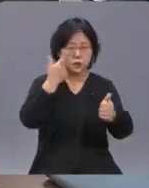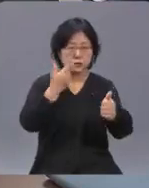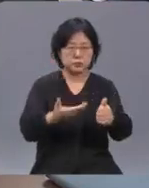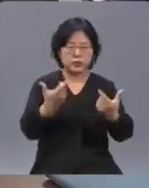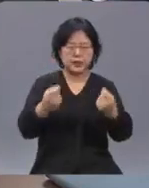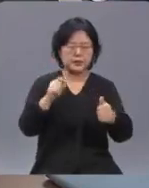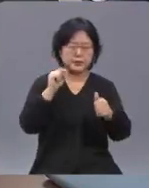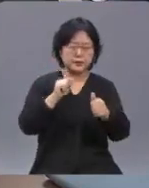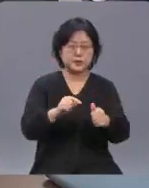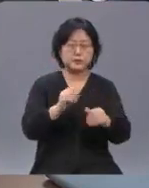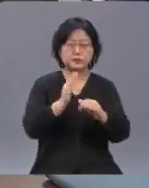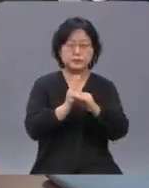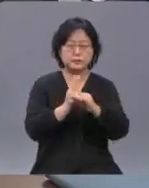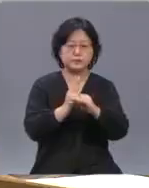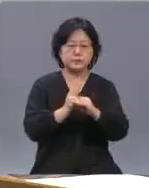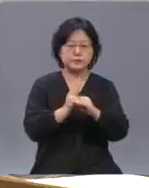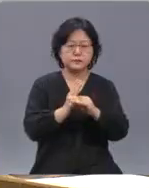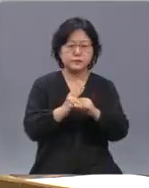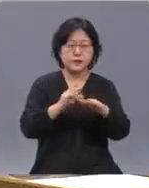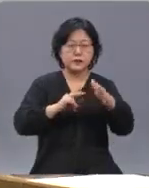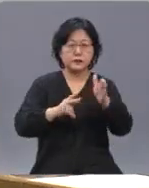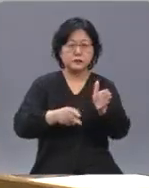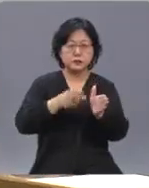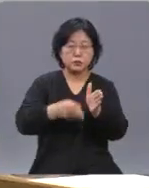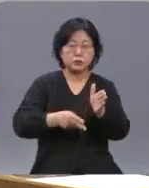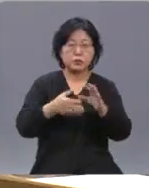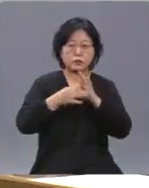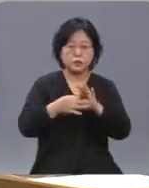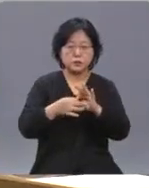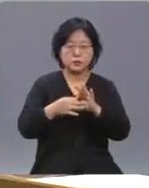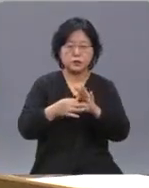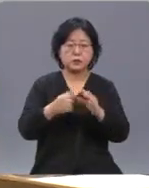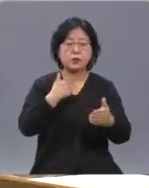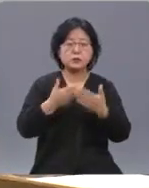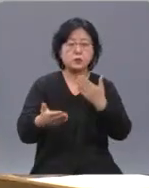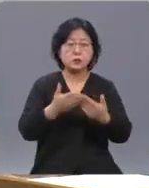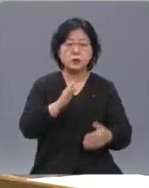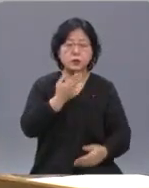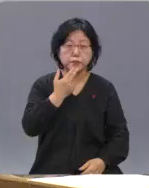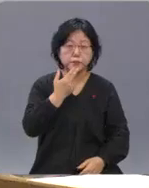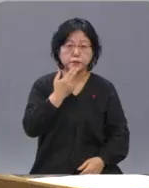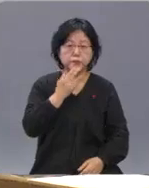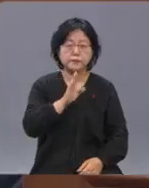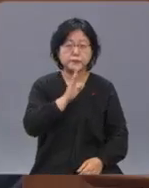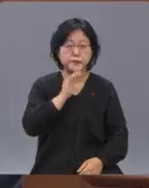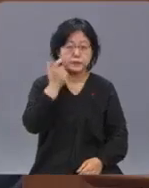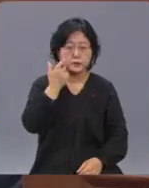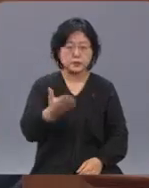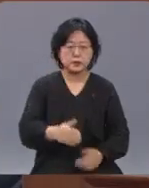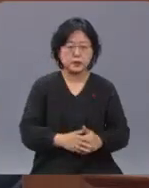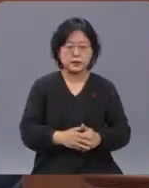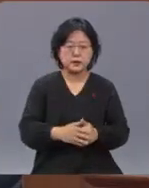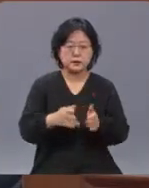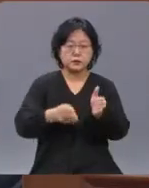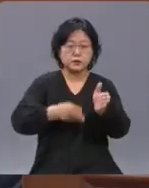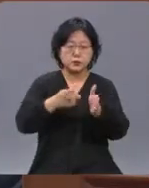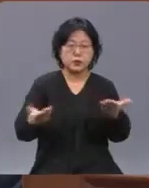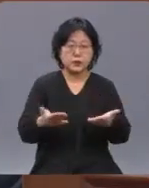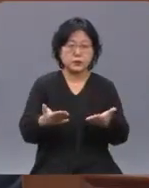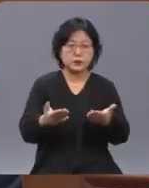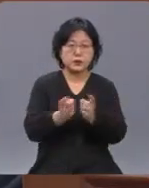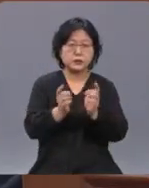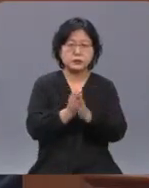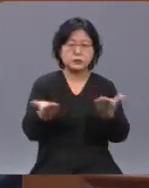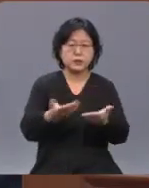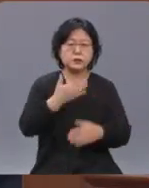같은 지적이 나왔습니다 철도에 관련된 거는 사실은 전혀 없는 거는 맞잖아요 사실이잖아요 직접 종사한